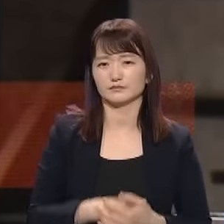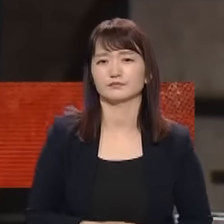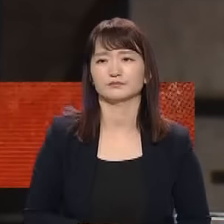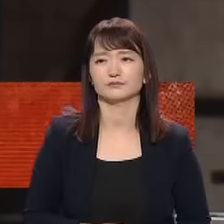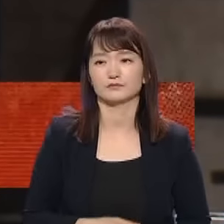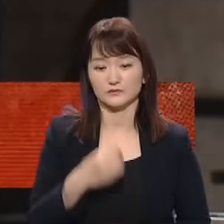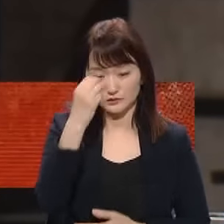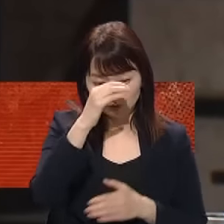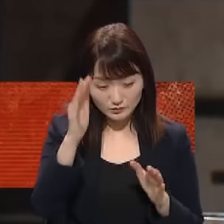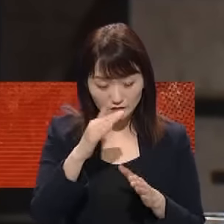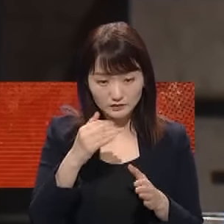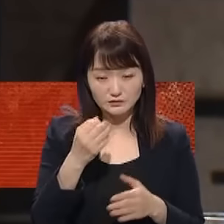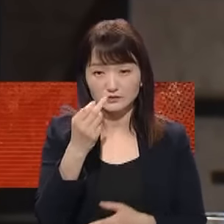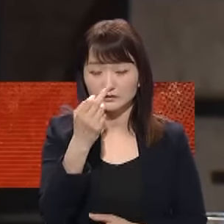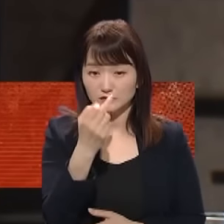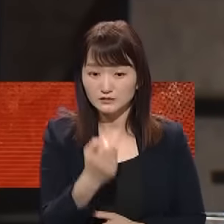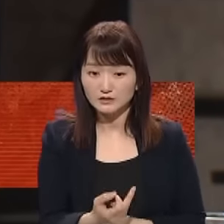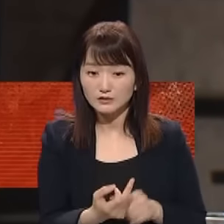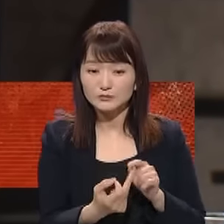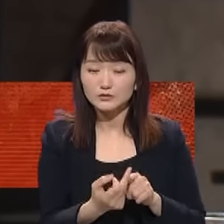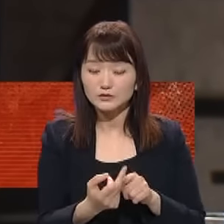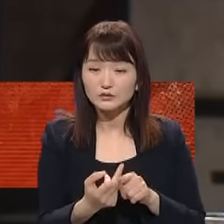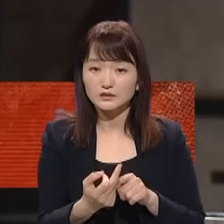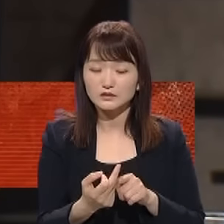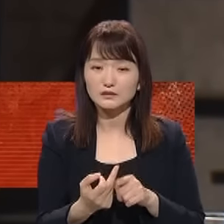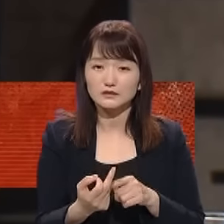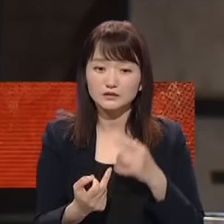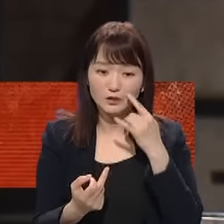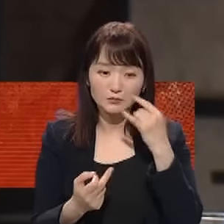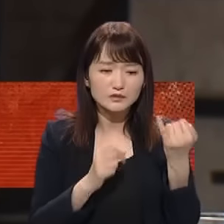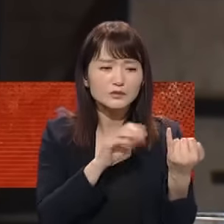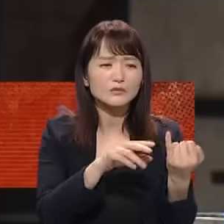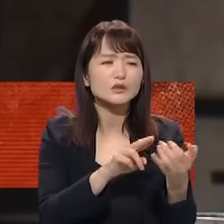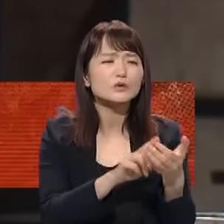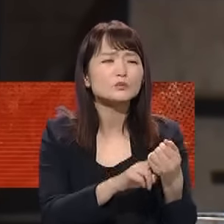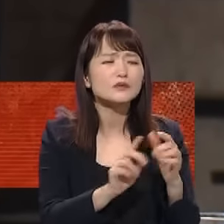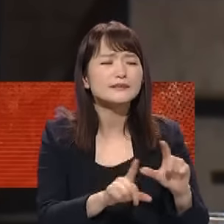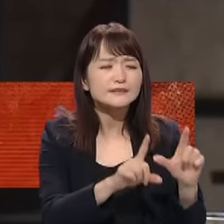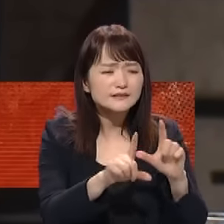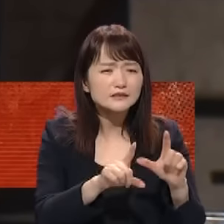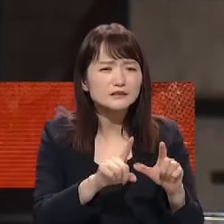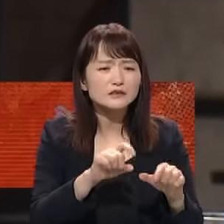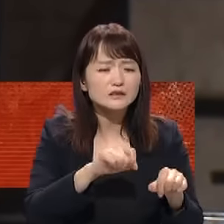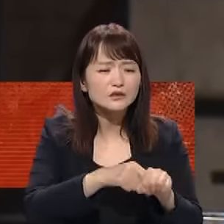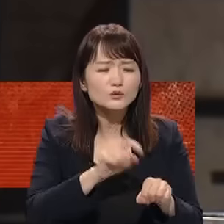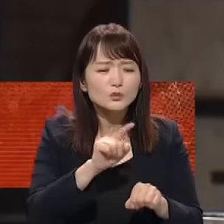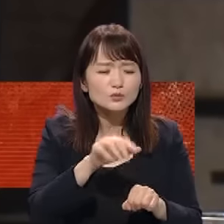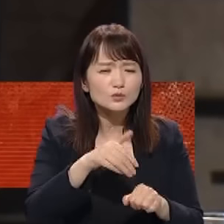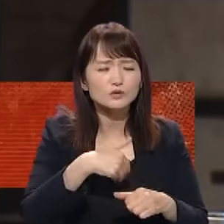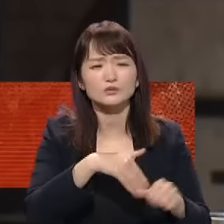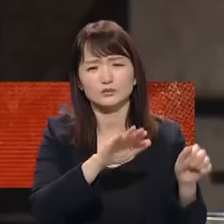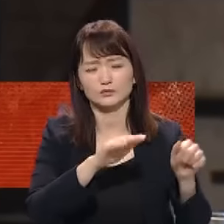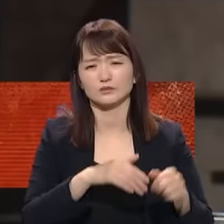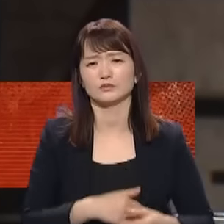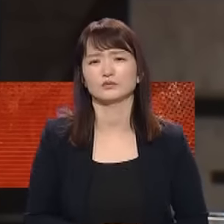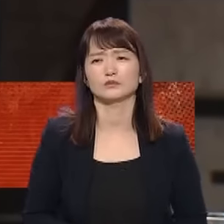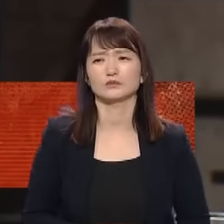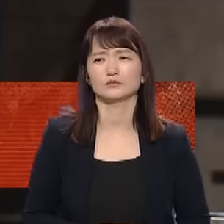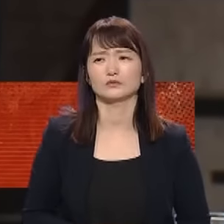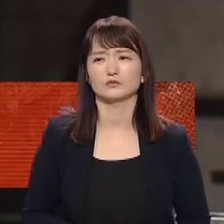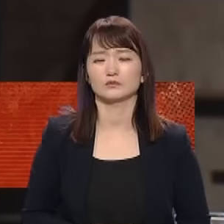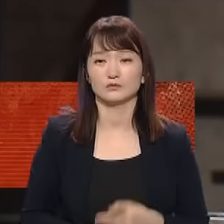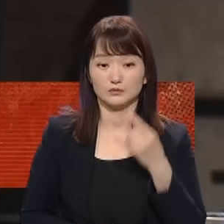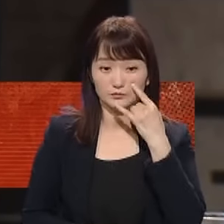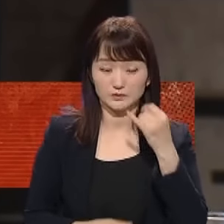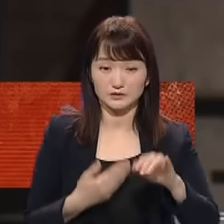남동생이 엄마에게 어디 숨어서 살아라라고 해서 강제로 그렇게 어머니를 갖다 어디다가 다른 데 내보냈다는 거죠. 그래서 어머니가